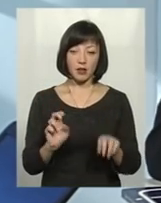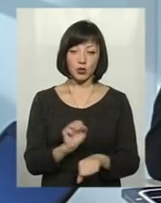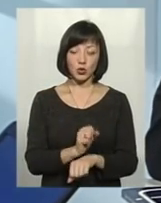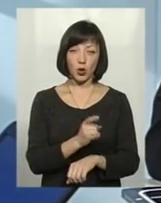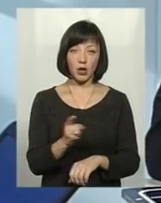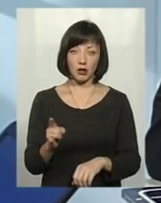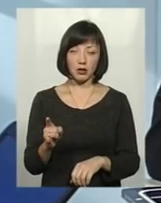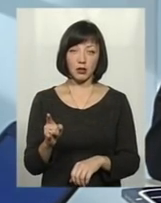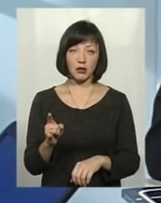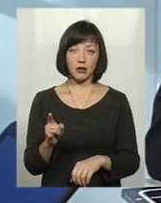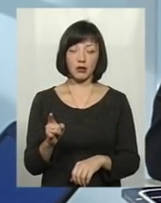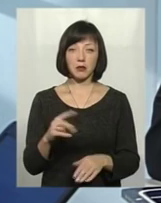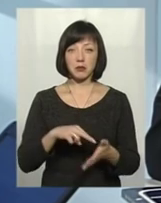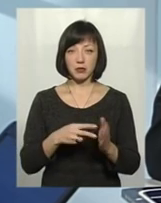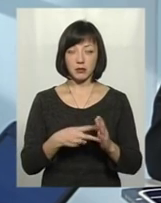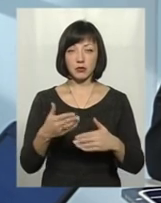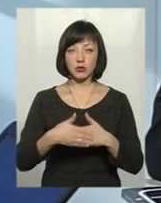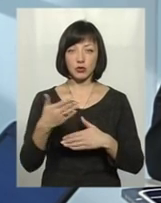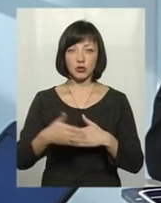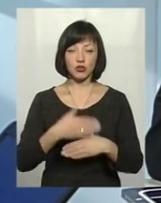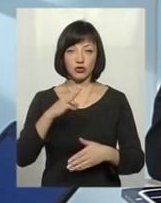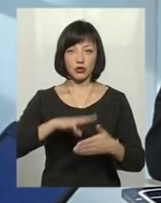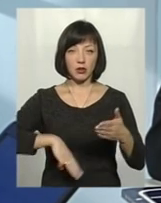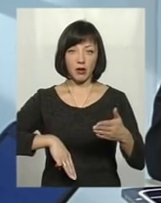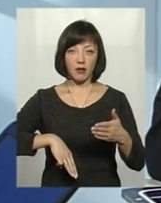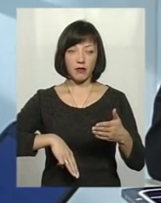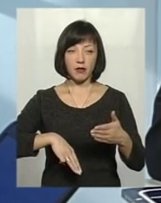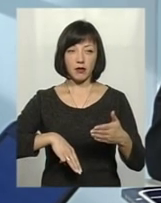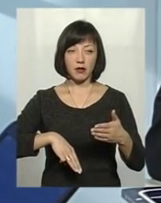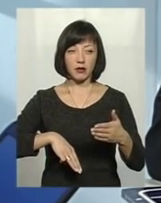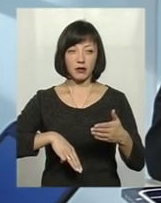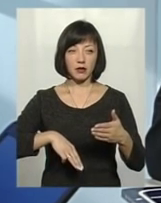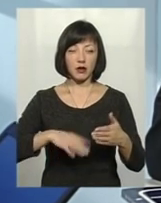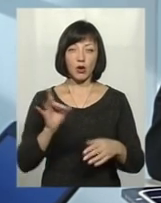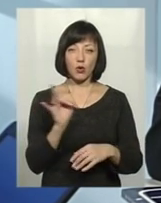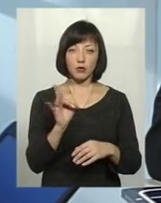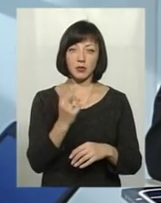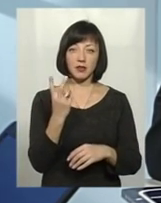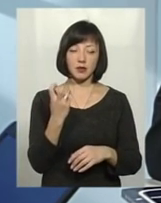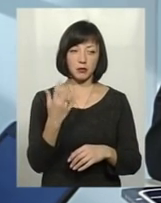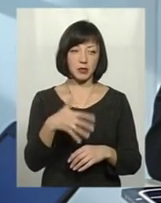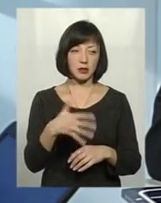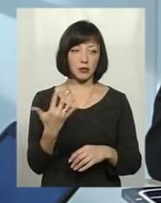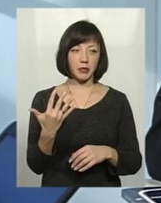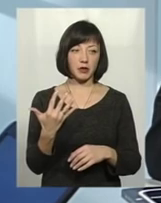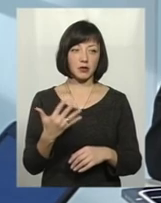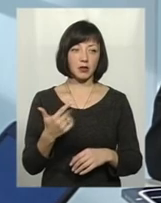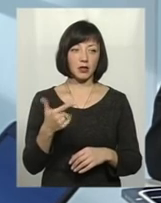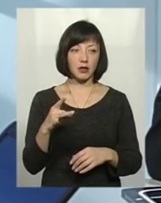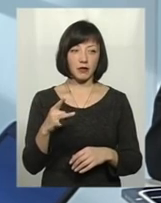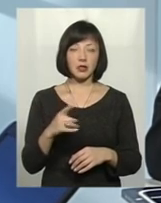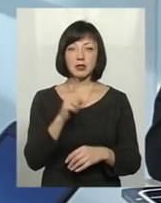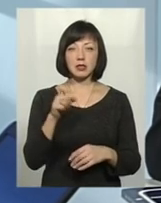та зупинки, передбачено штраф згідно першої частини цієї ж статті в розмірі 255 гривень. Тобто